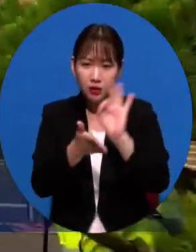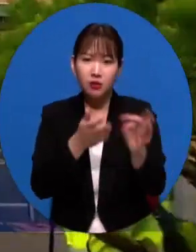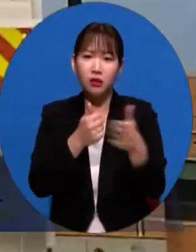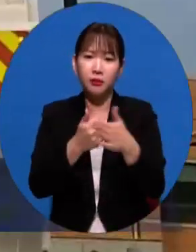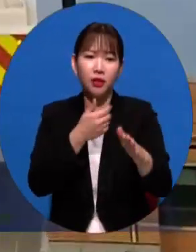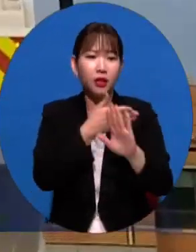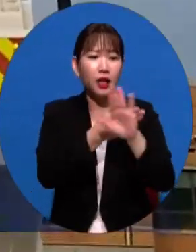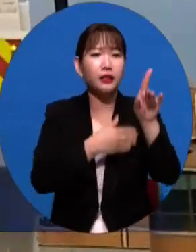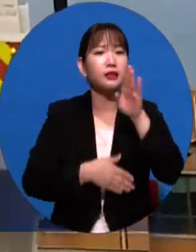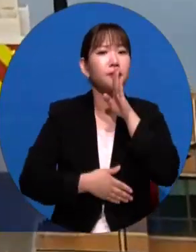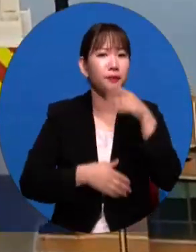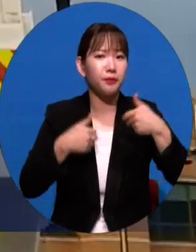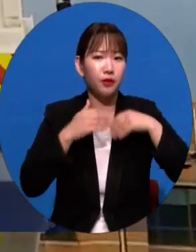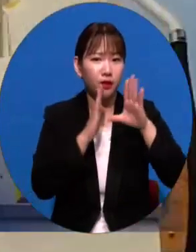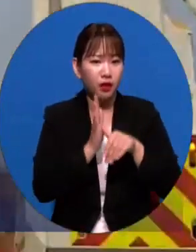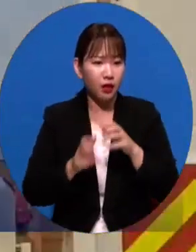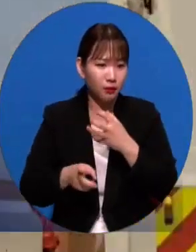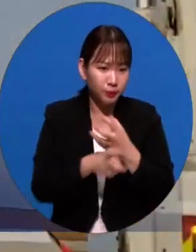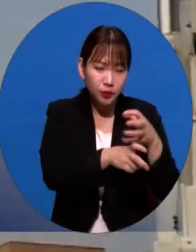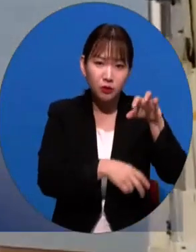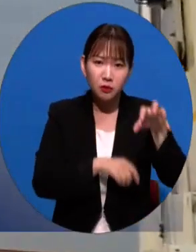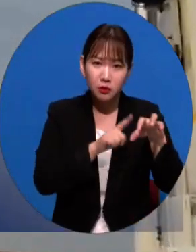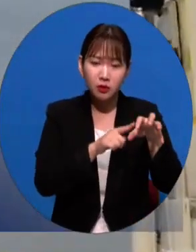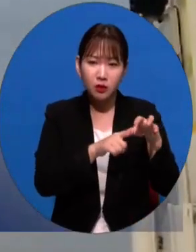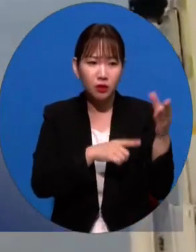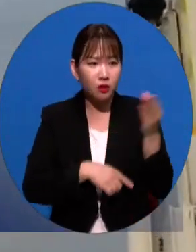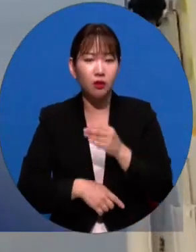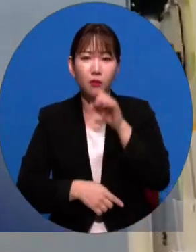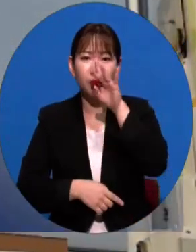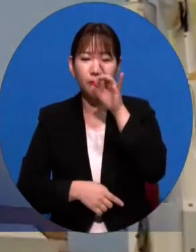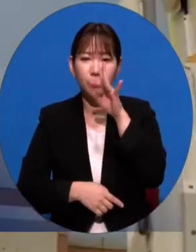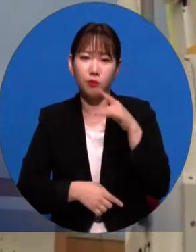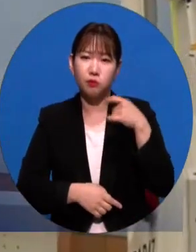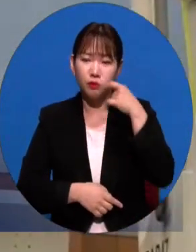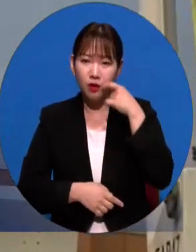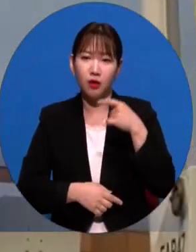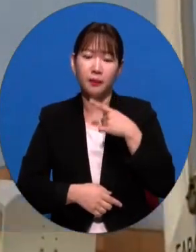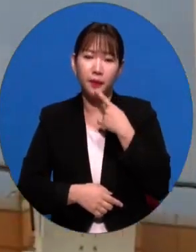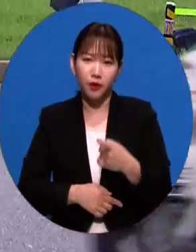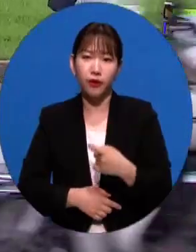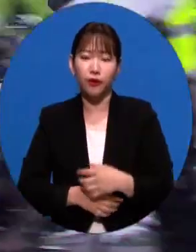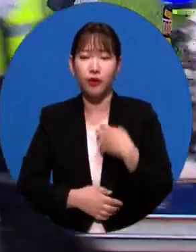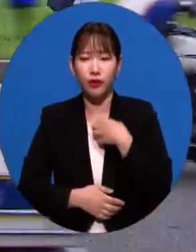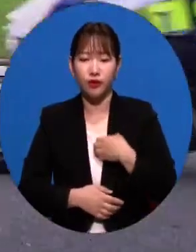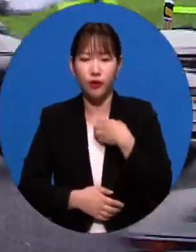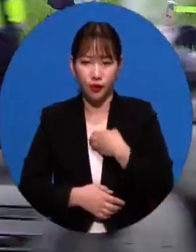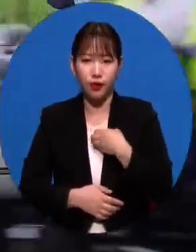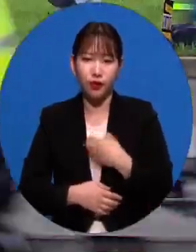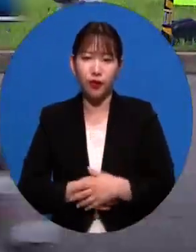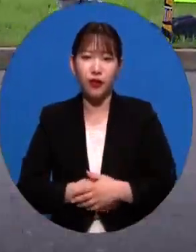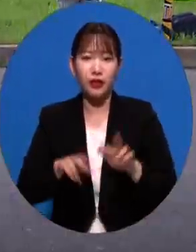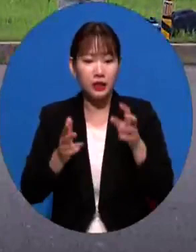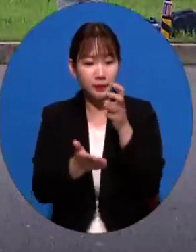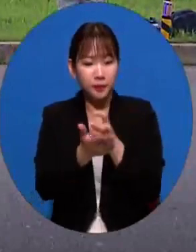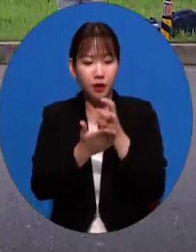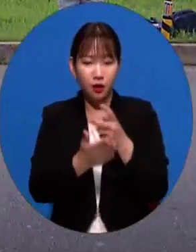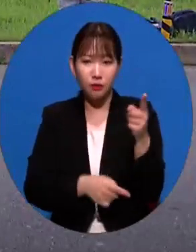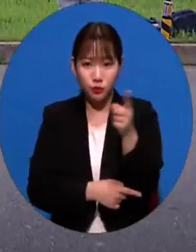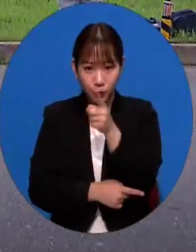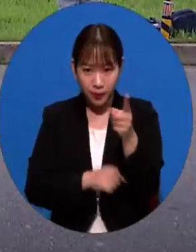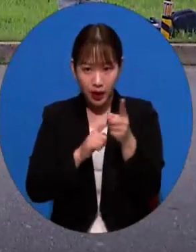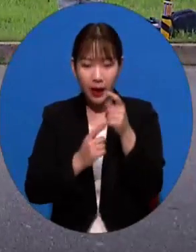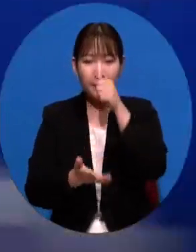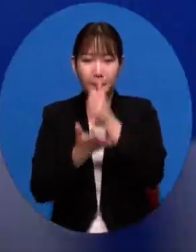다른 곳에 긴급하게 출동해야 되는 곳에 차질이 생길 수도 있는 우려가 있고 해서. 현행법상 소방은